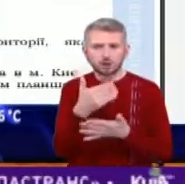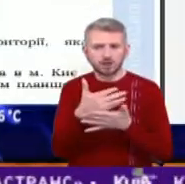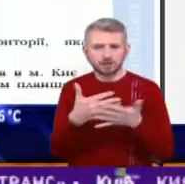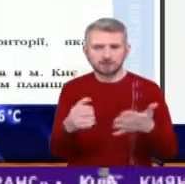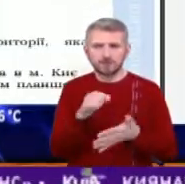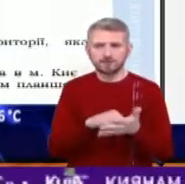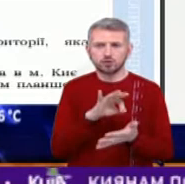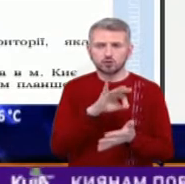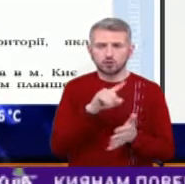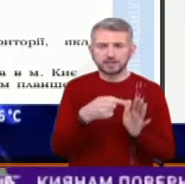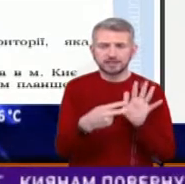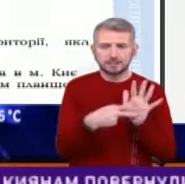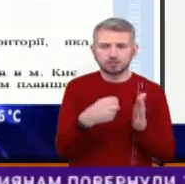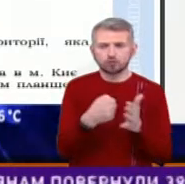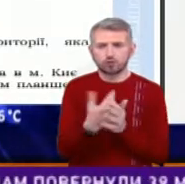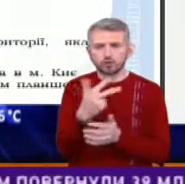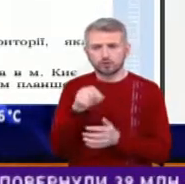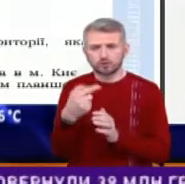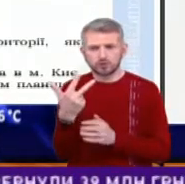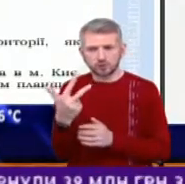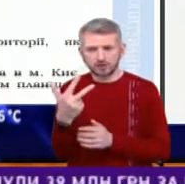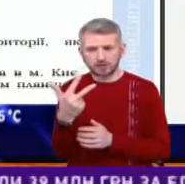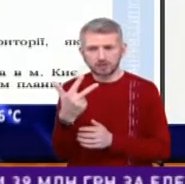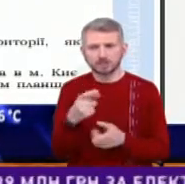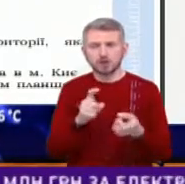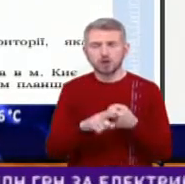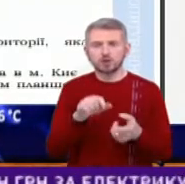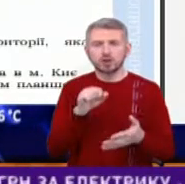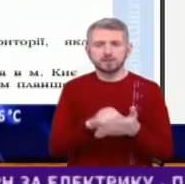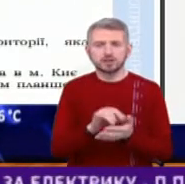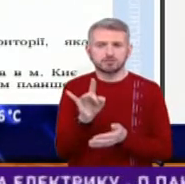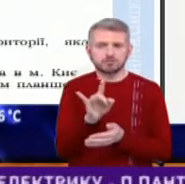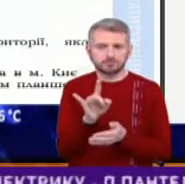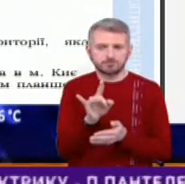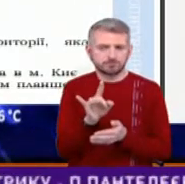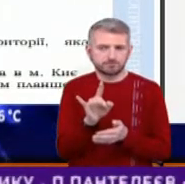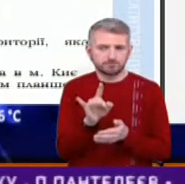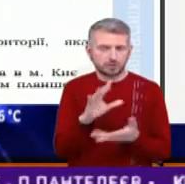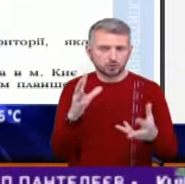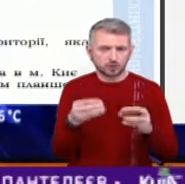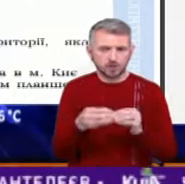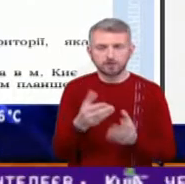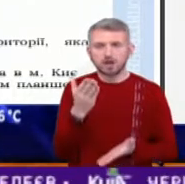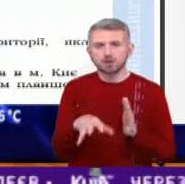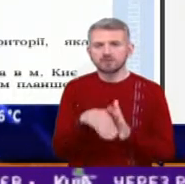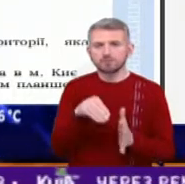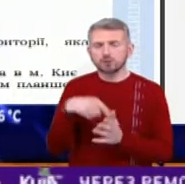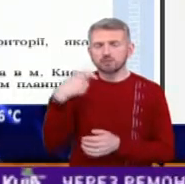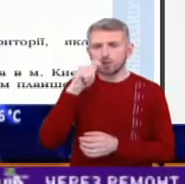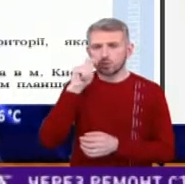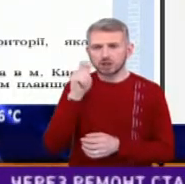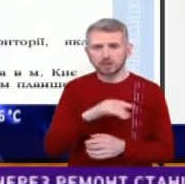від 0,7 до 3,3. Залежно від величини результатів. А якби вибори президента